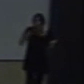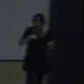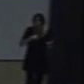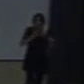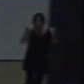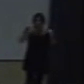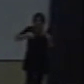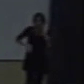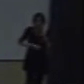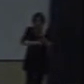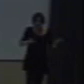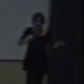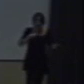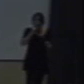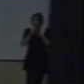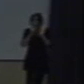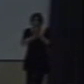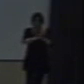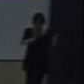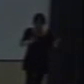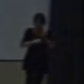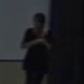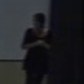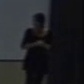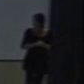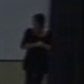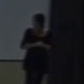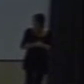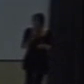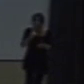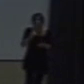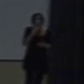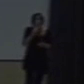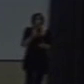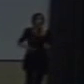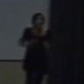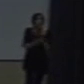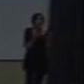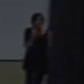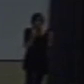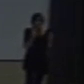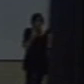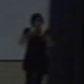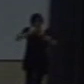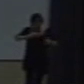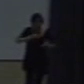és ben bé. Jo on crec que el periodisme ciutadà pot aportar moltes coses és en coses